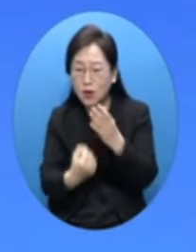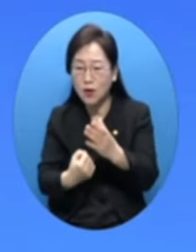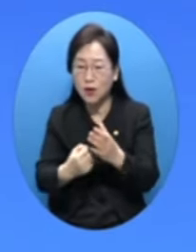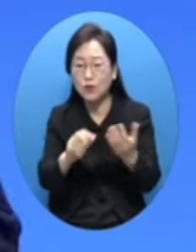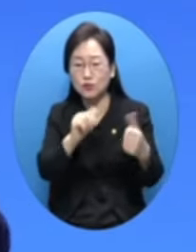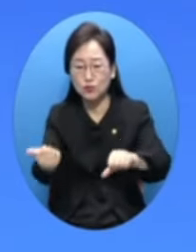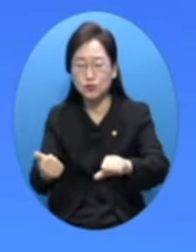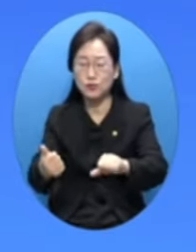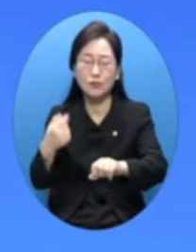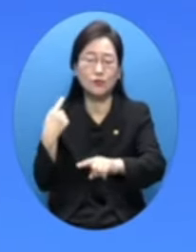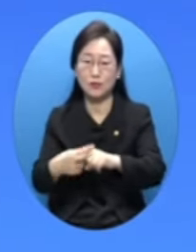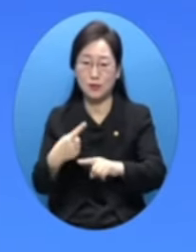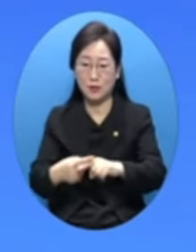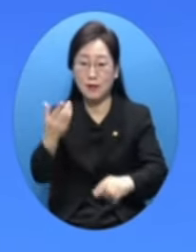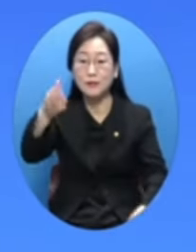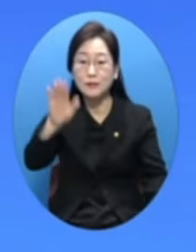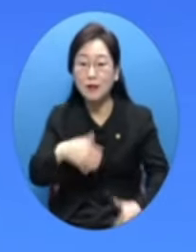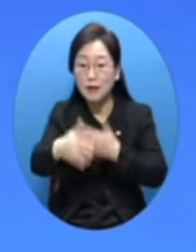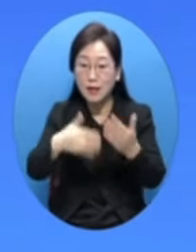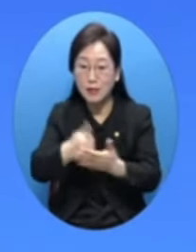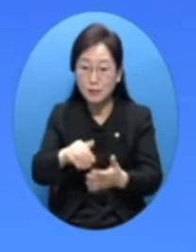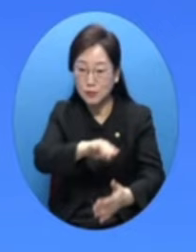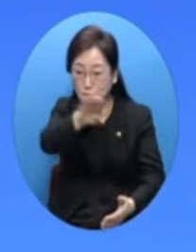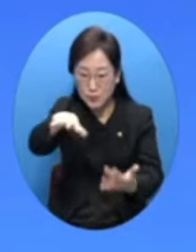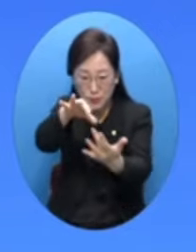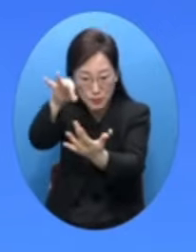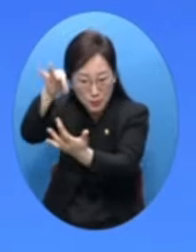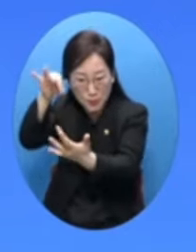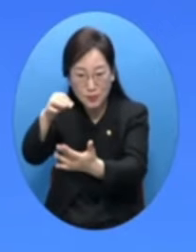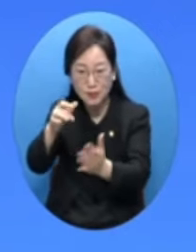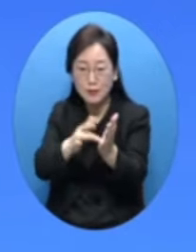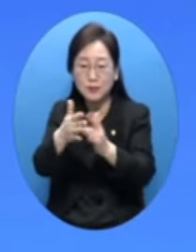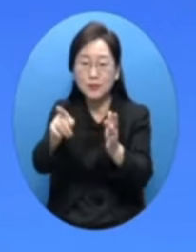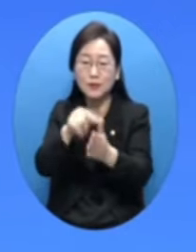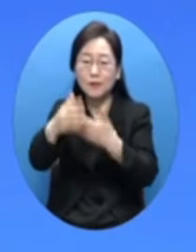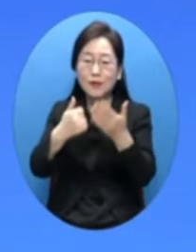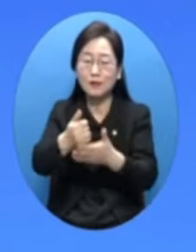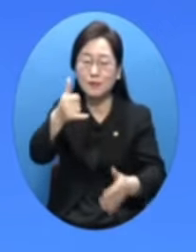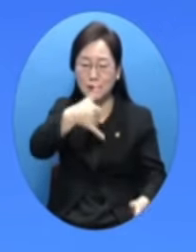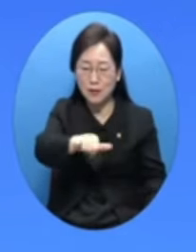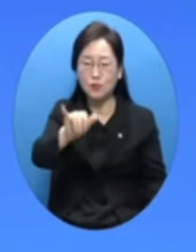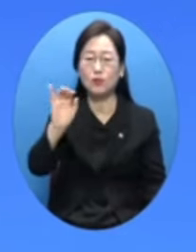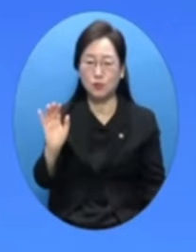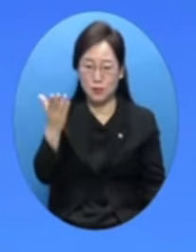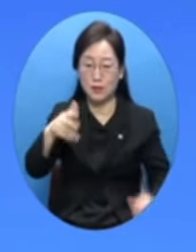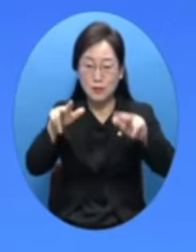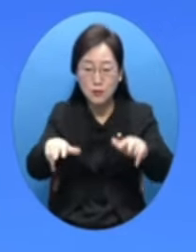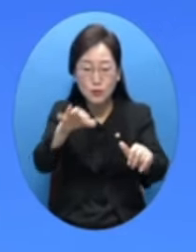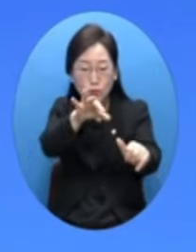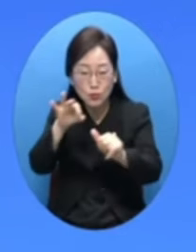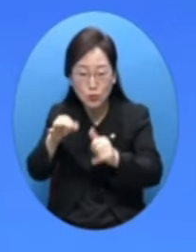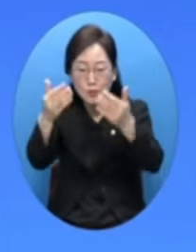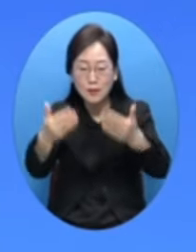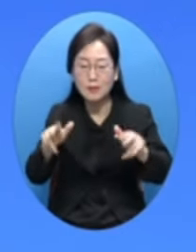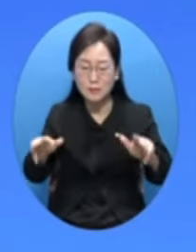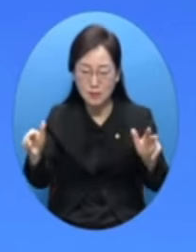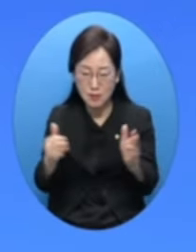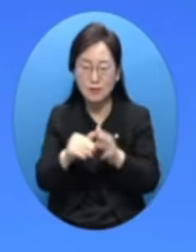인생인데 하나님이 우리를 택해서 예수 믿고 하나님 자녀가 돼서 오늘 구원받아 여기까지 오게 된